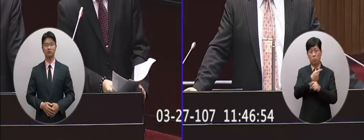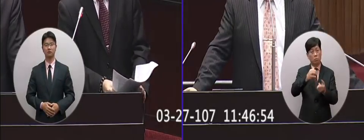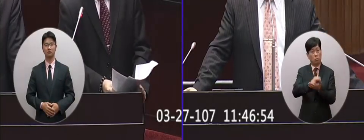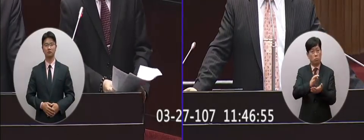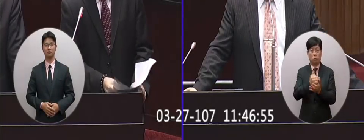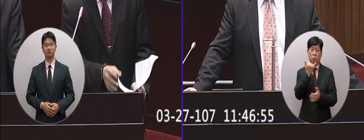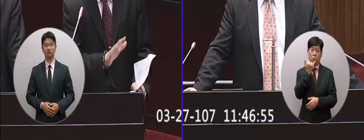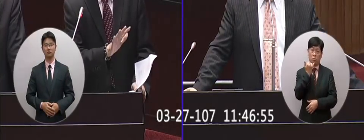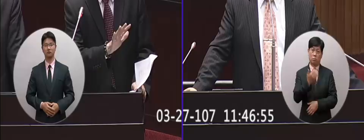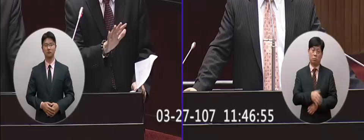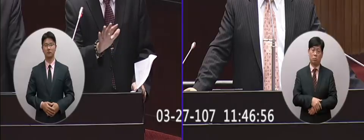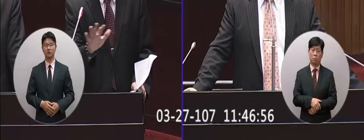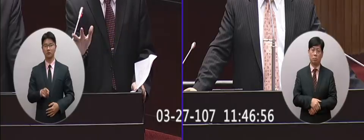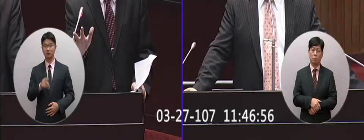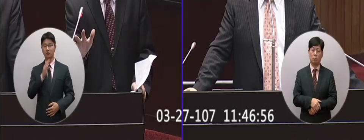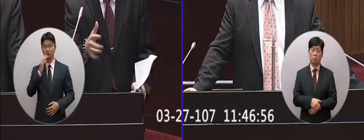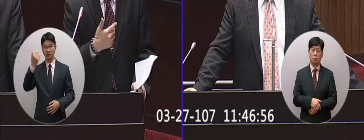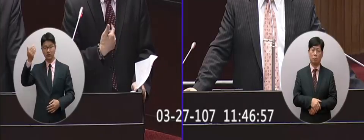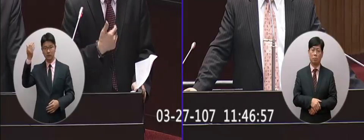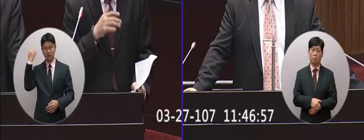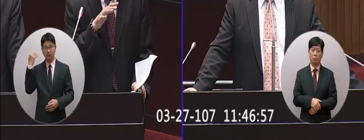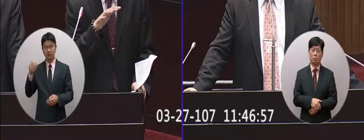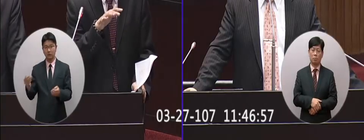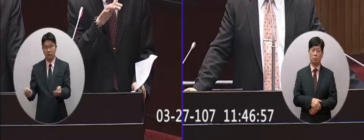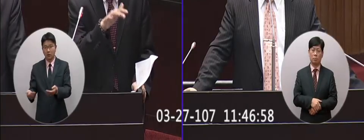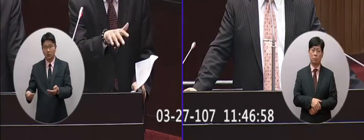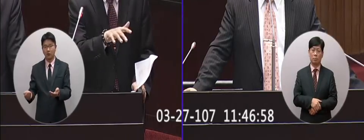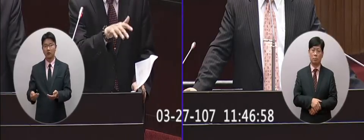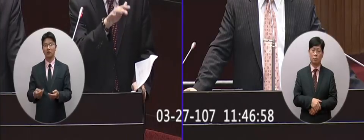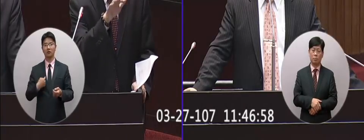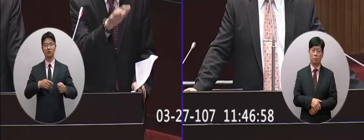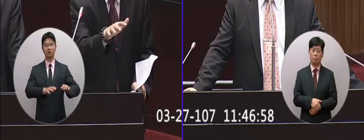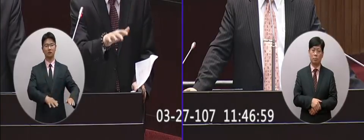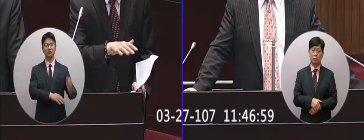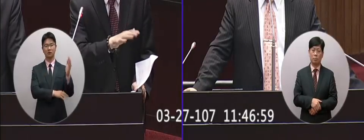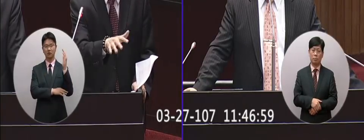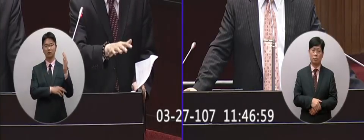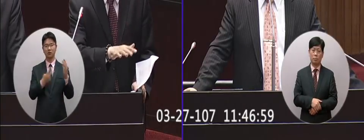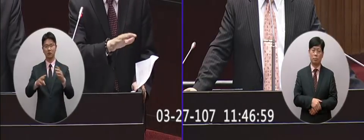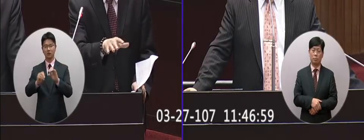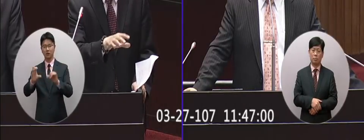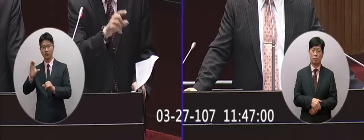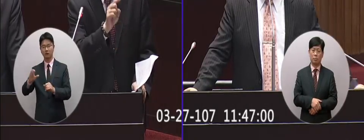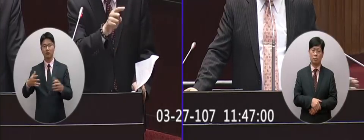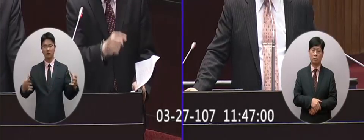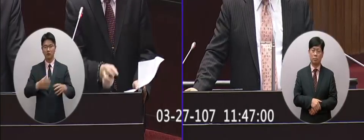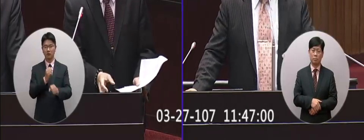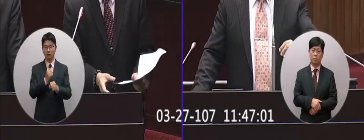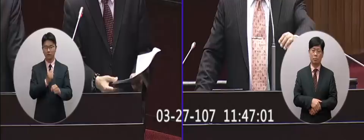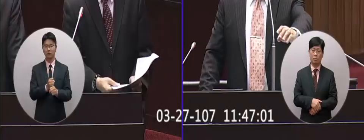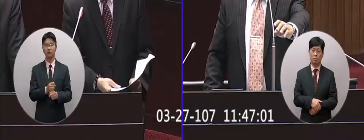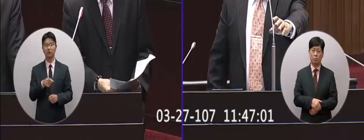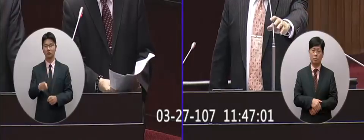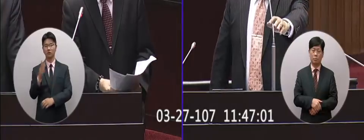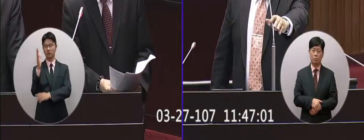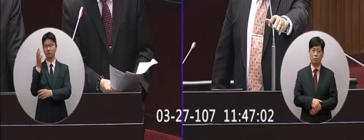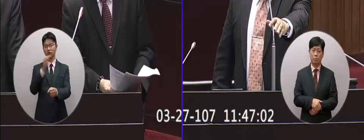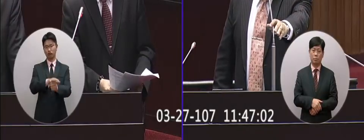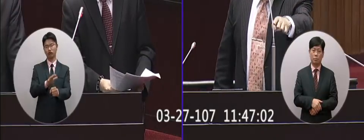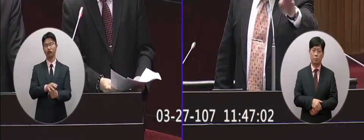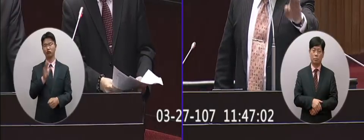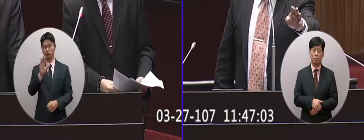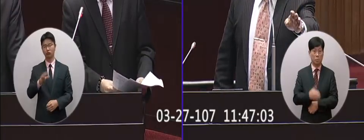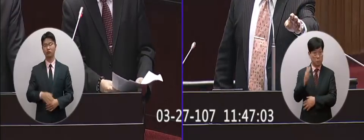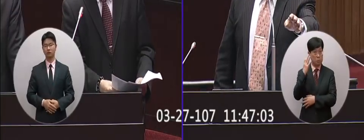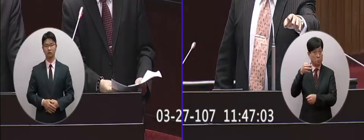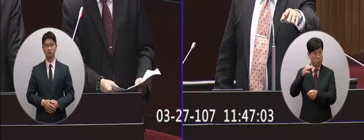价。 因为迄过去迄阵开发啦，啊，即马阮即马政府来甲地方合作， 先开发， 啊，开发出来 因为政府会补助， 啊，